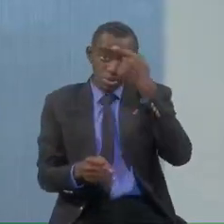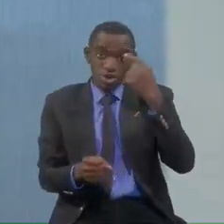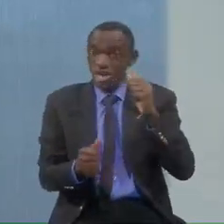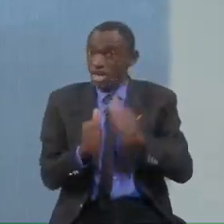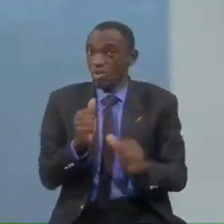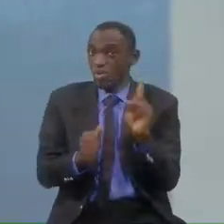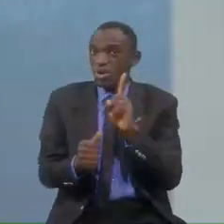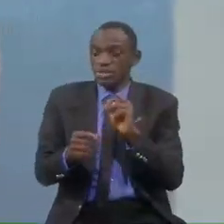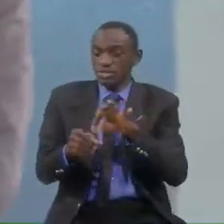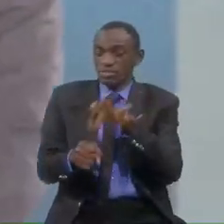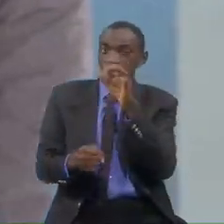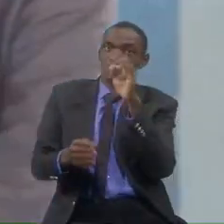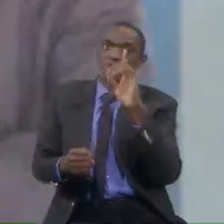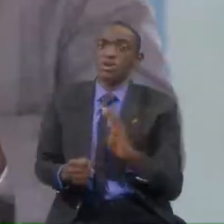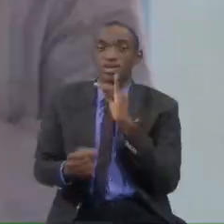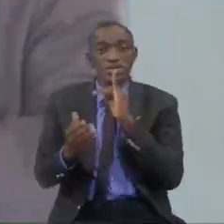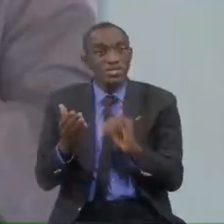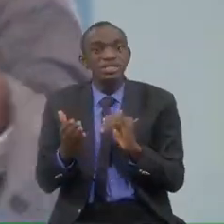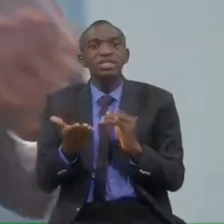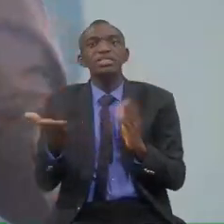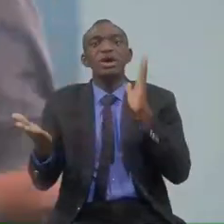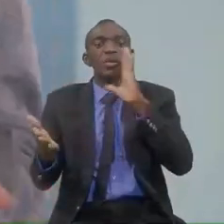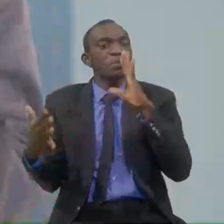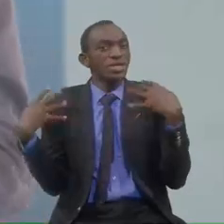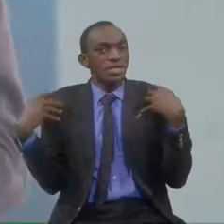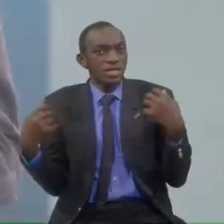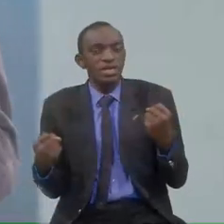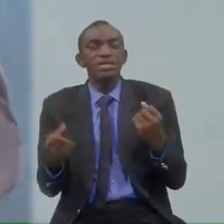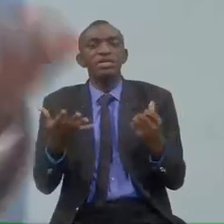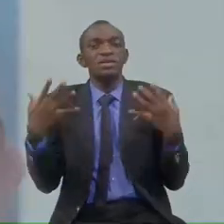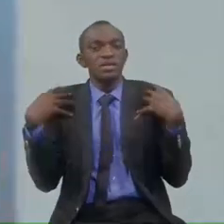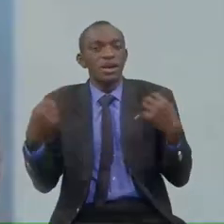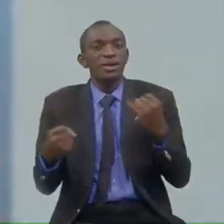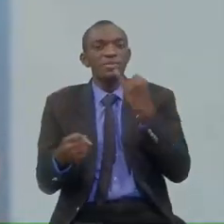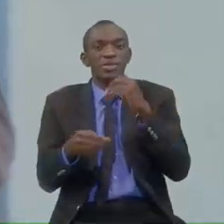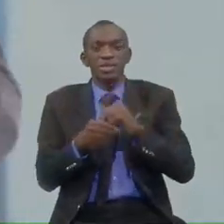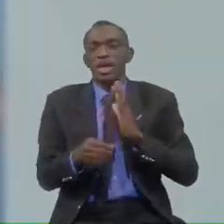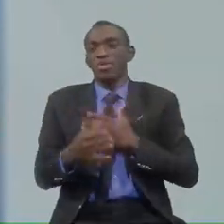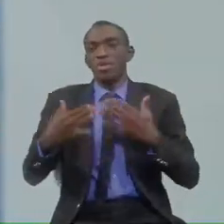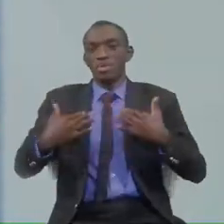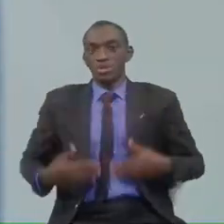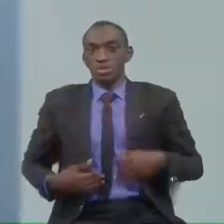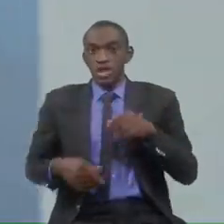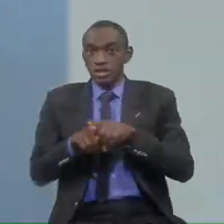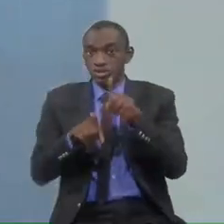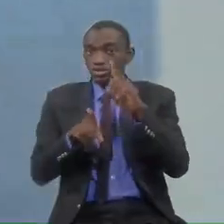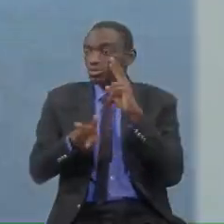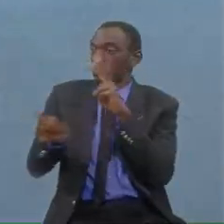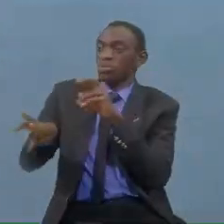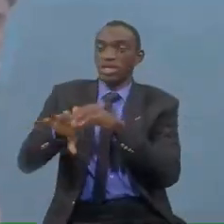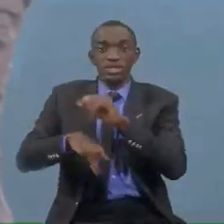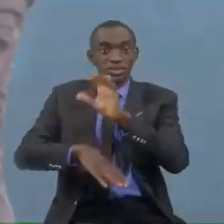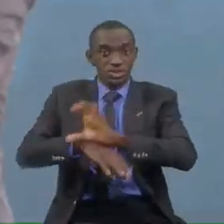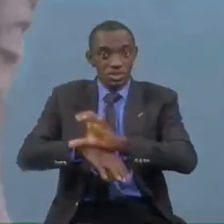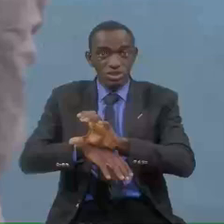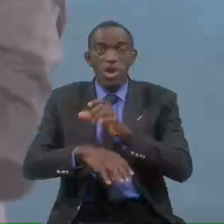trouve, il y a la guérison, il y a la guérison dans nos corps. Comme on voit l'Église,